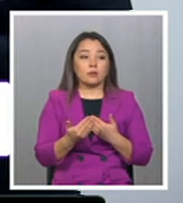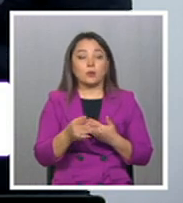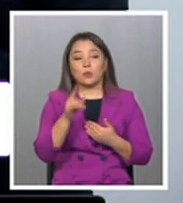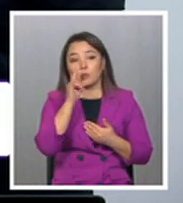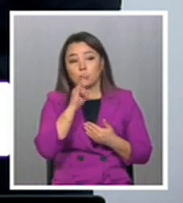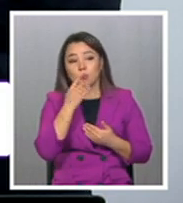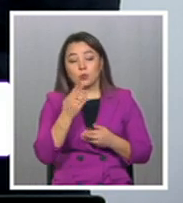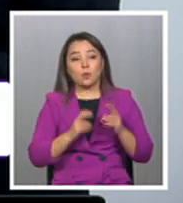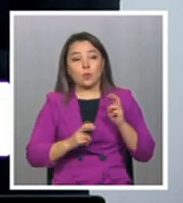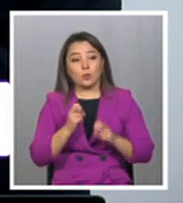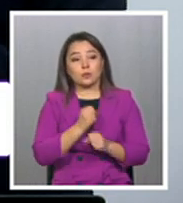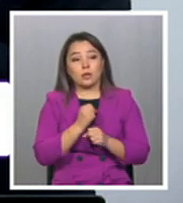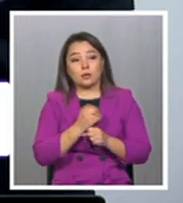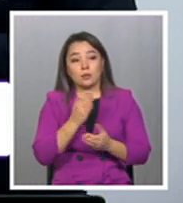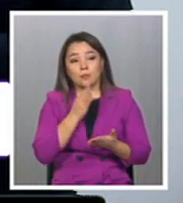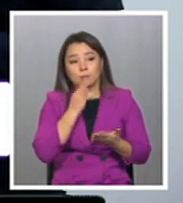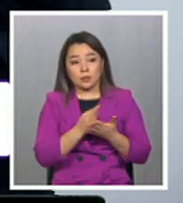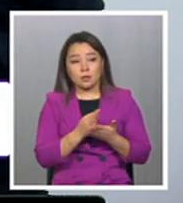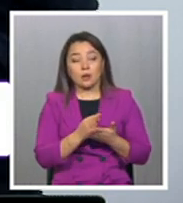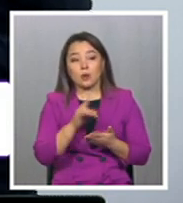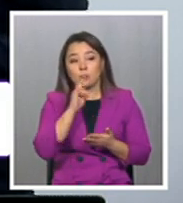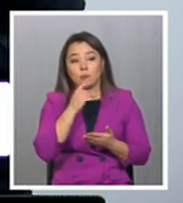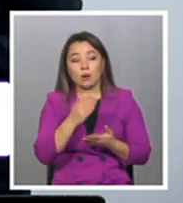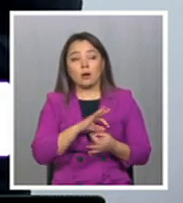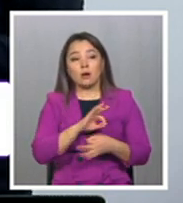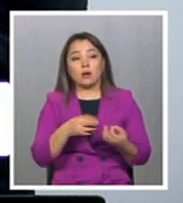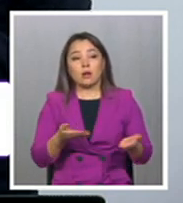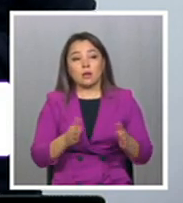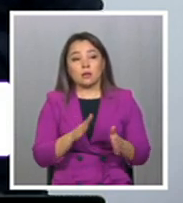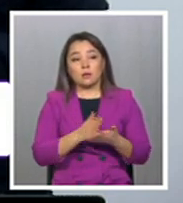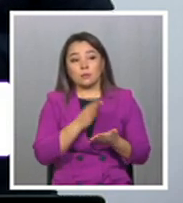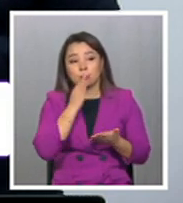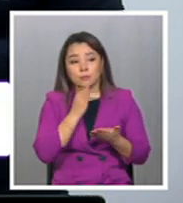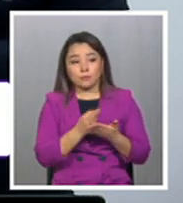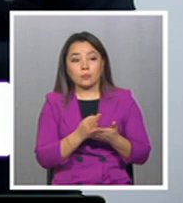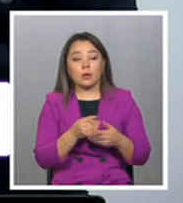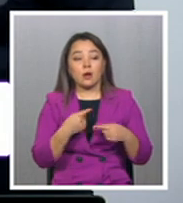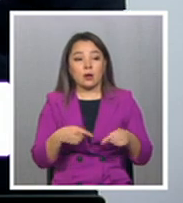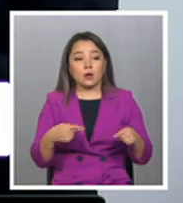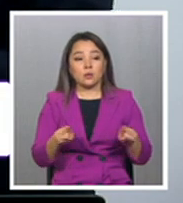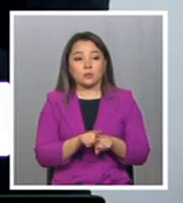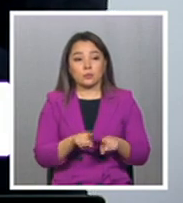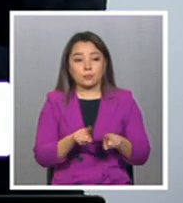мұнайды өндіру арқылы, яғни мұнайдың қалған қалдықтары, әртүрлі